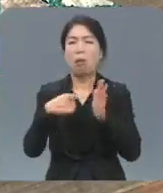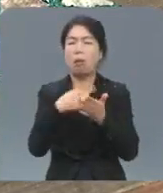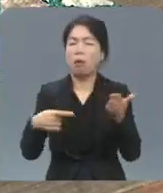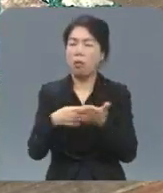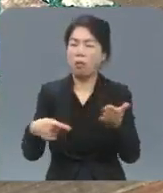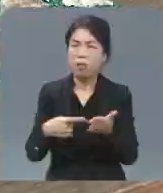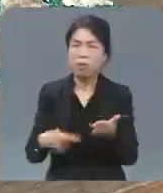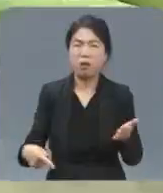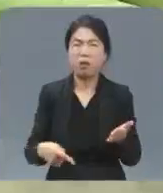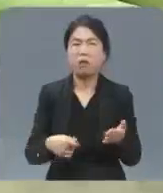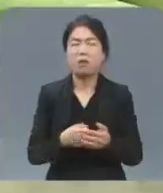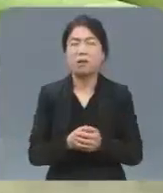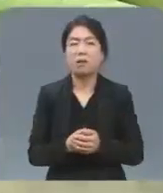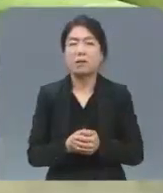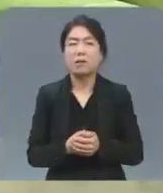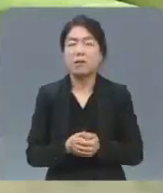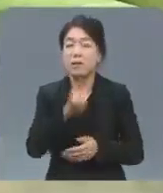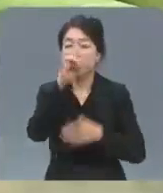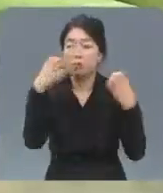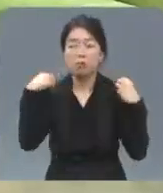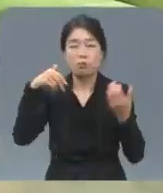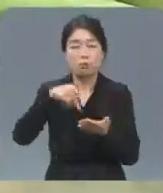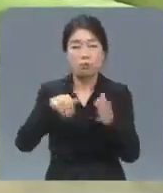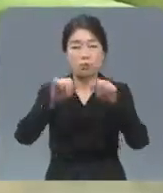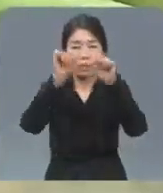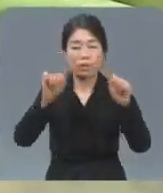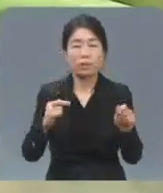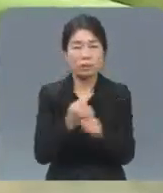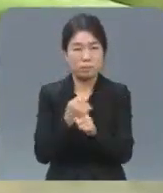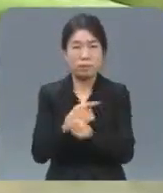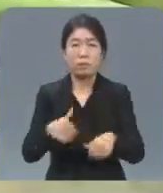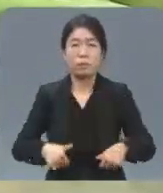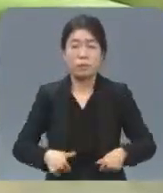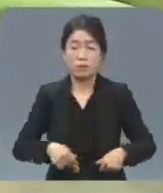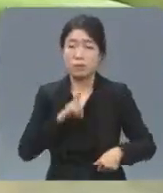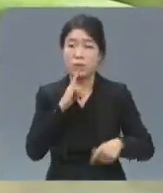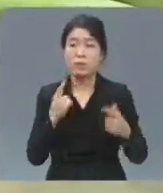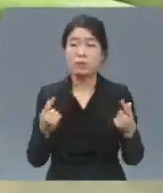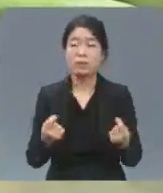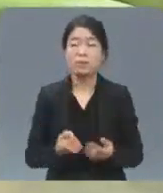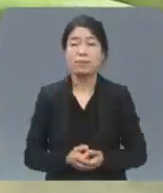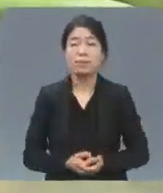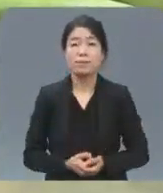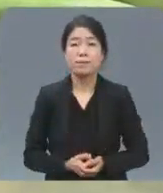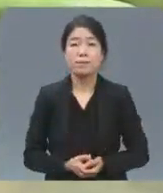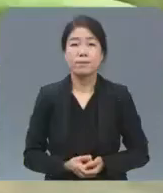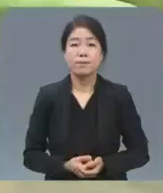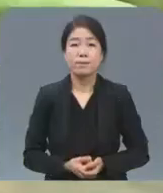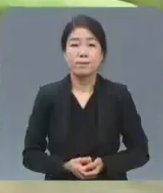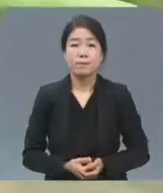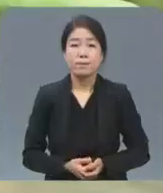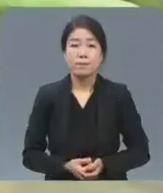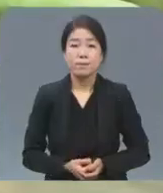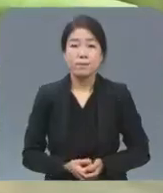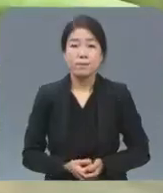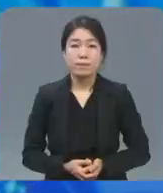시달리는 자치단체들. 정부 차원의 시스템 보완이 시급해 보입니다. KBS 뉴스 김호입니다.